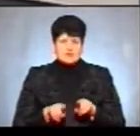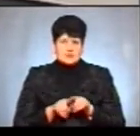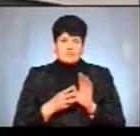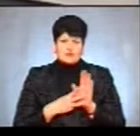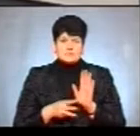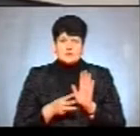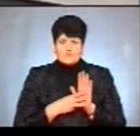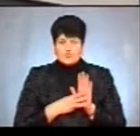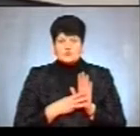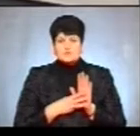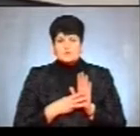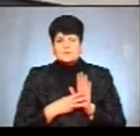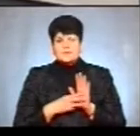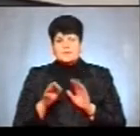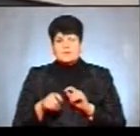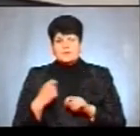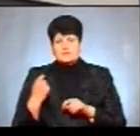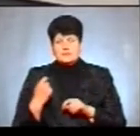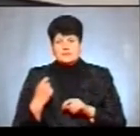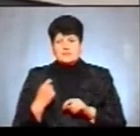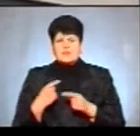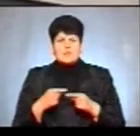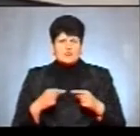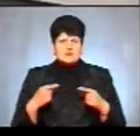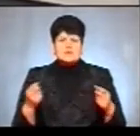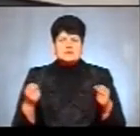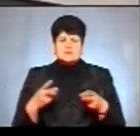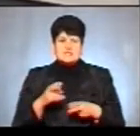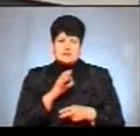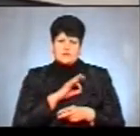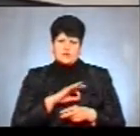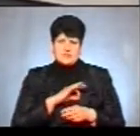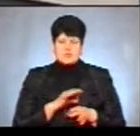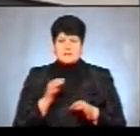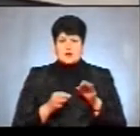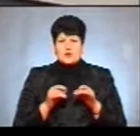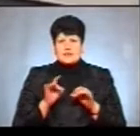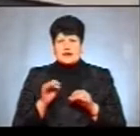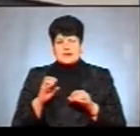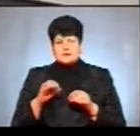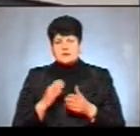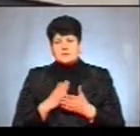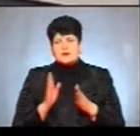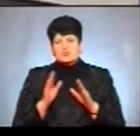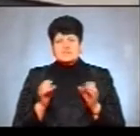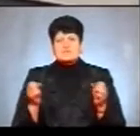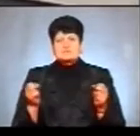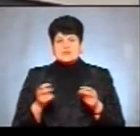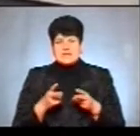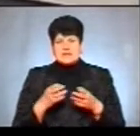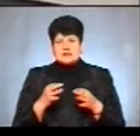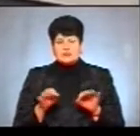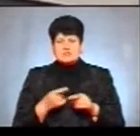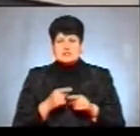88 Кодексу про адмінправопорушення. На будь-яке спеціальне використання природних ресурсів повинен бути спеціальний дозвіл. Це